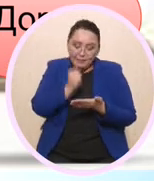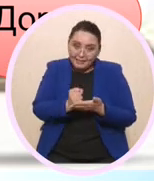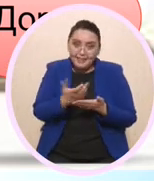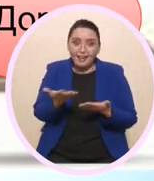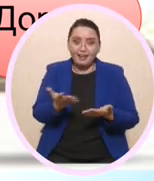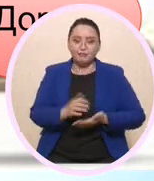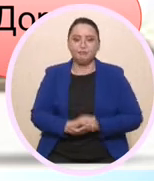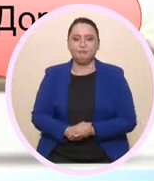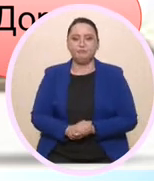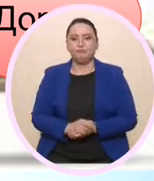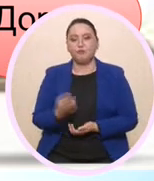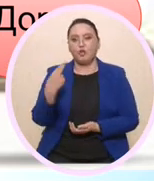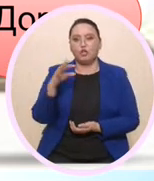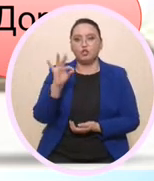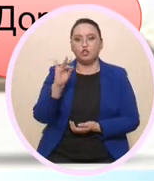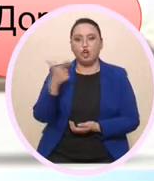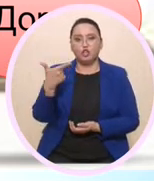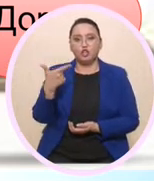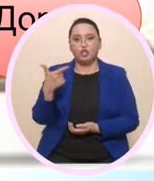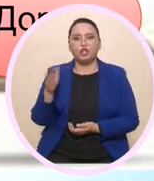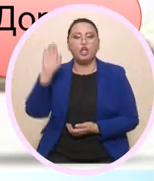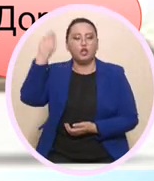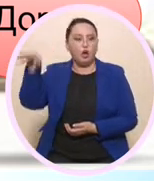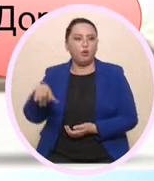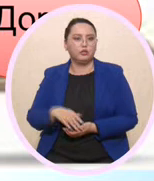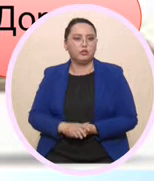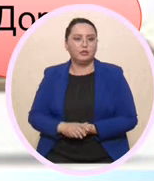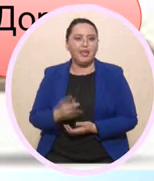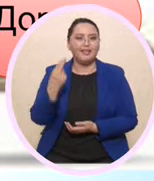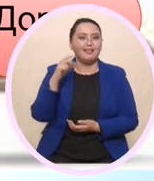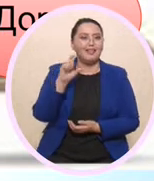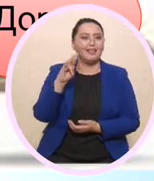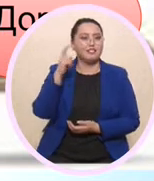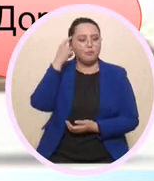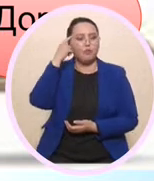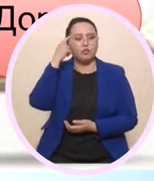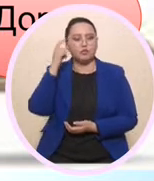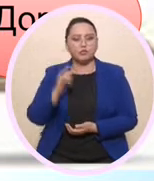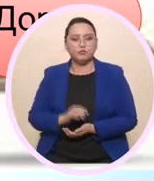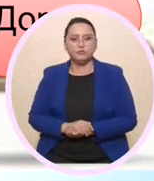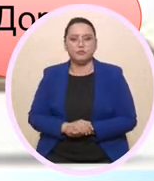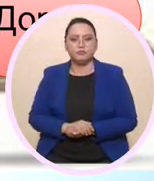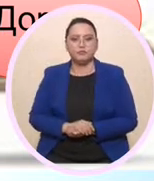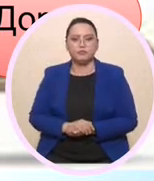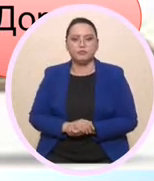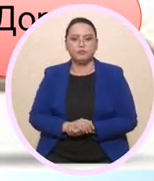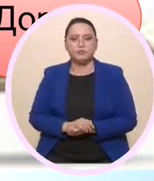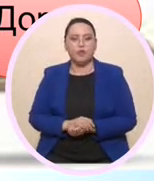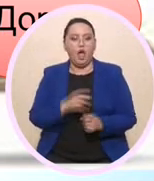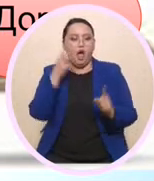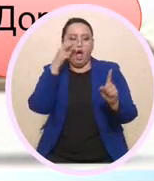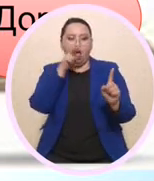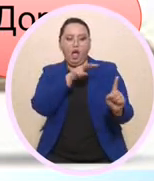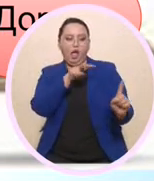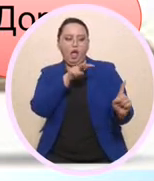За дөргийг мордоод явахтан Дэнзэн өвгөн бодож байгаа. Дэнзэн өвгөн дөргийн хойноос харж хүн гэдэг